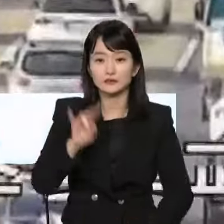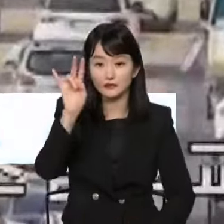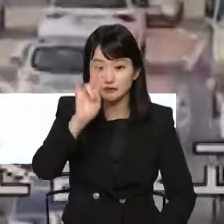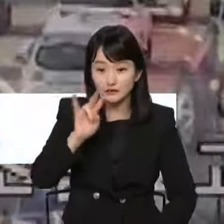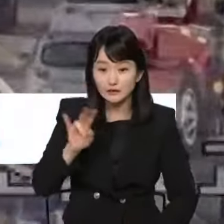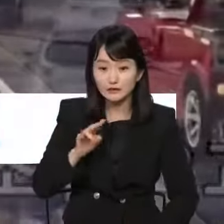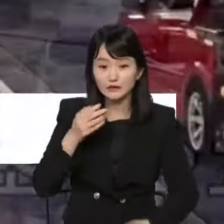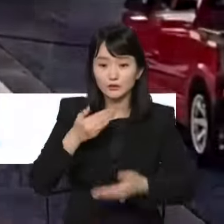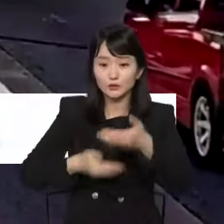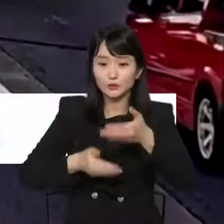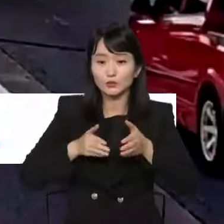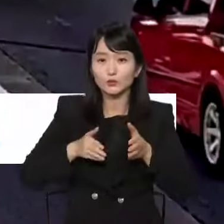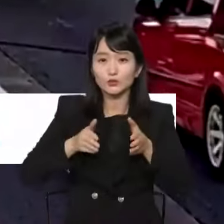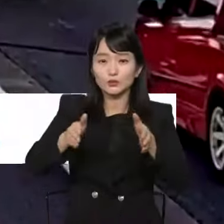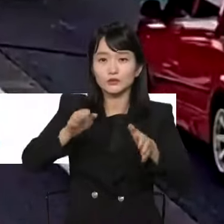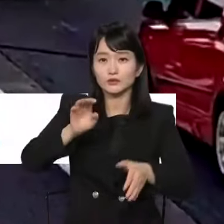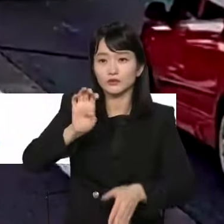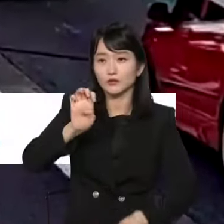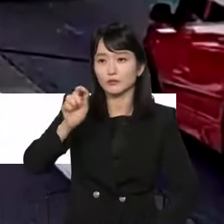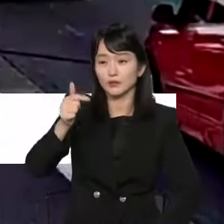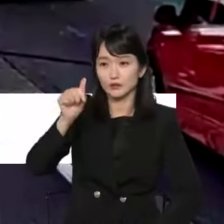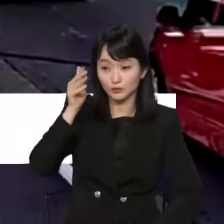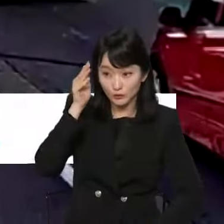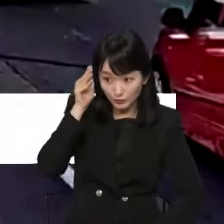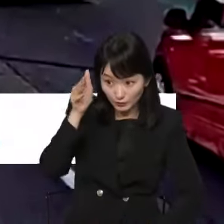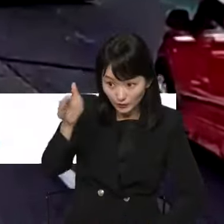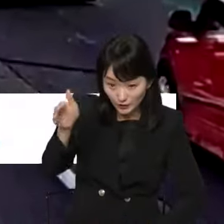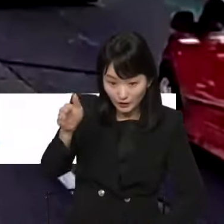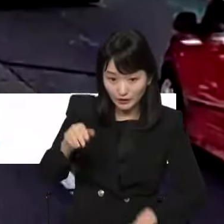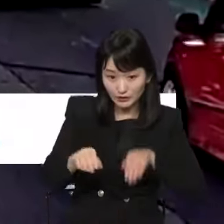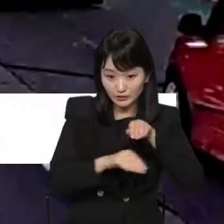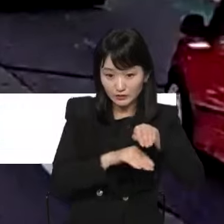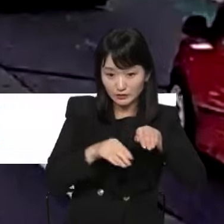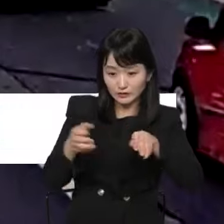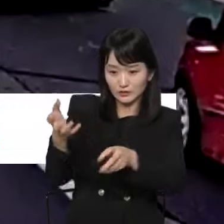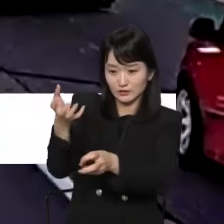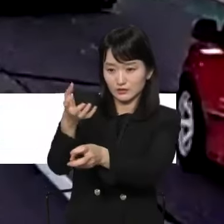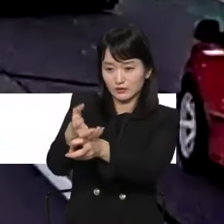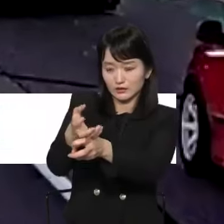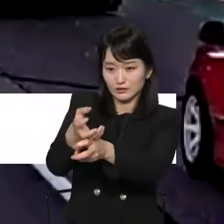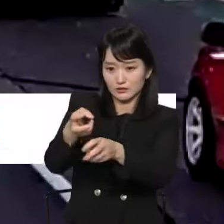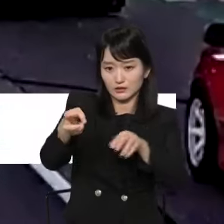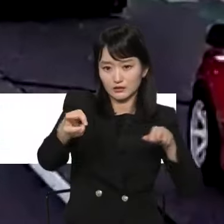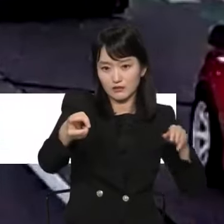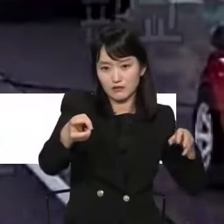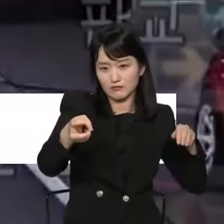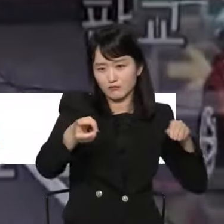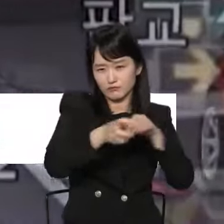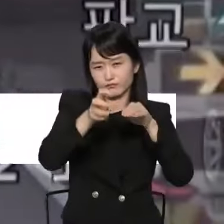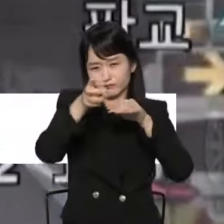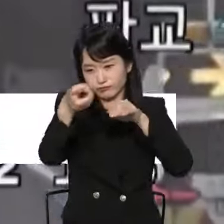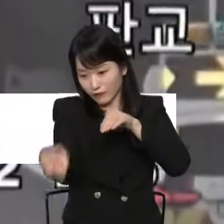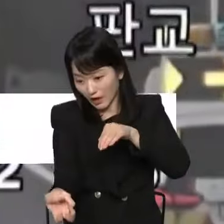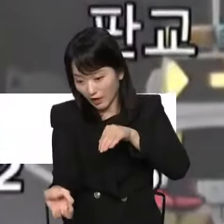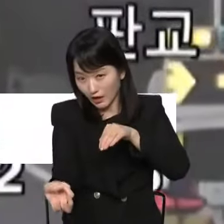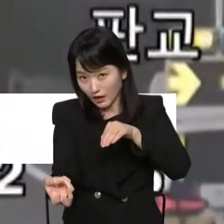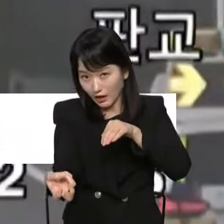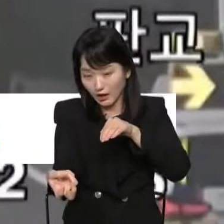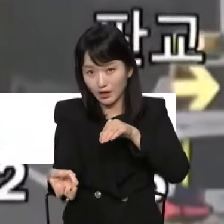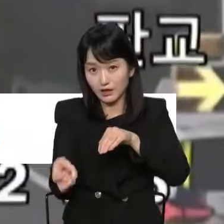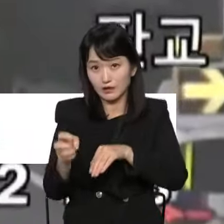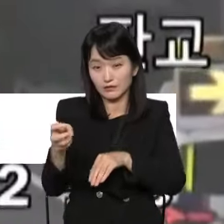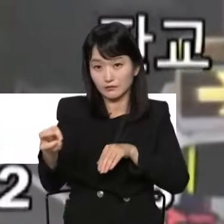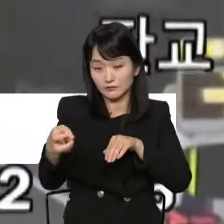순환고속도로 판교방향 조난 분기점 인근에서 승용차와 부딪친 11톤 트럭이 뒤집혔습니다 사고로